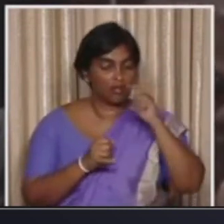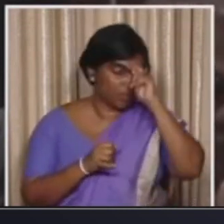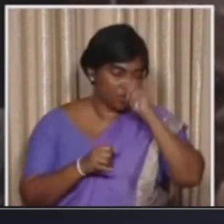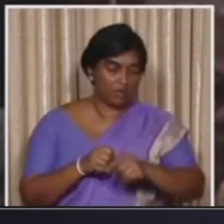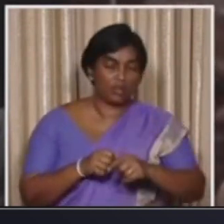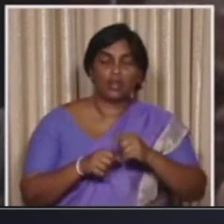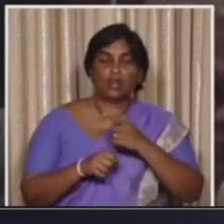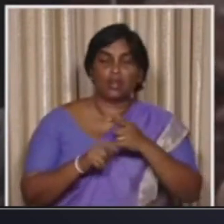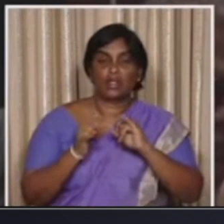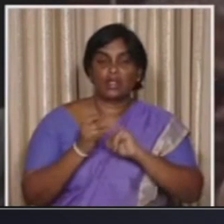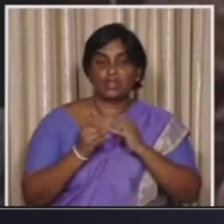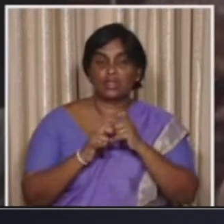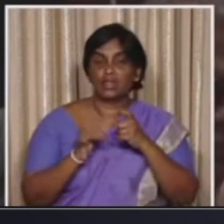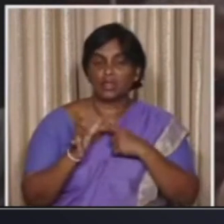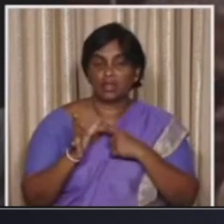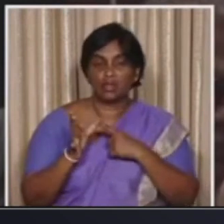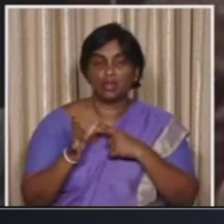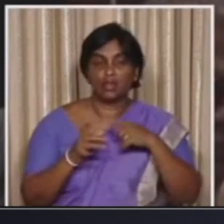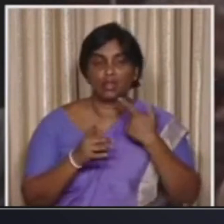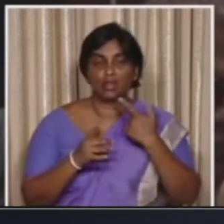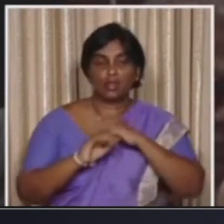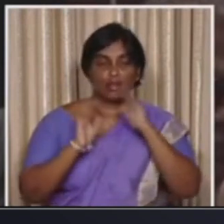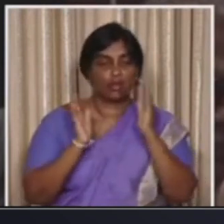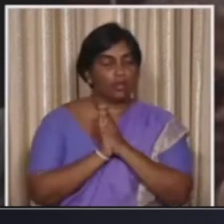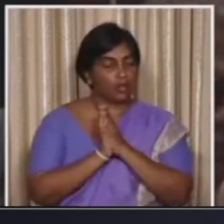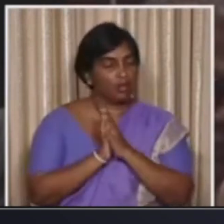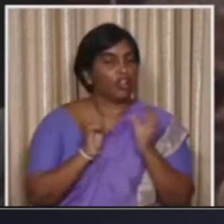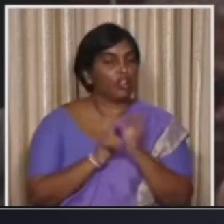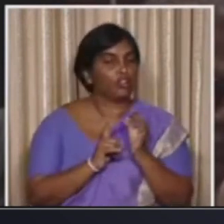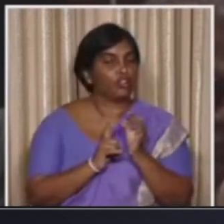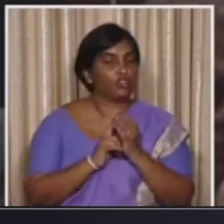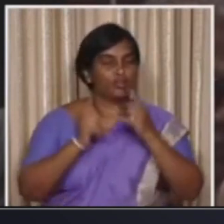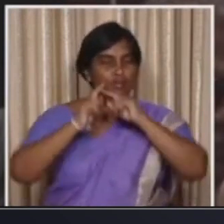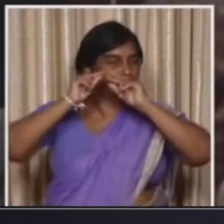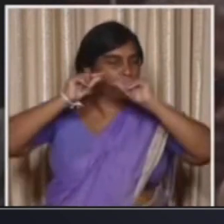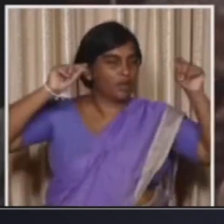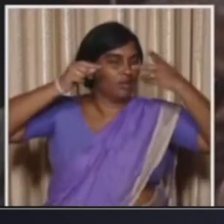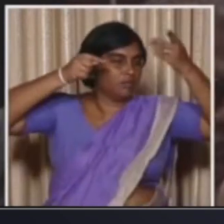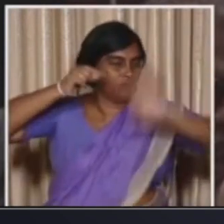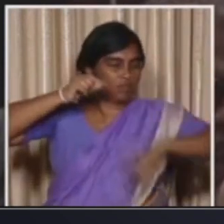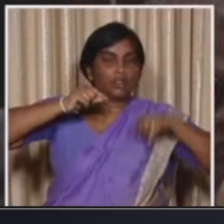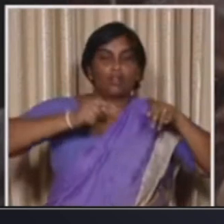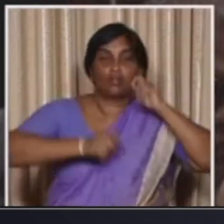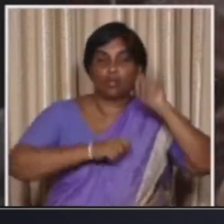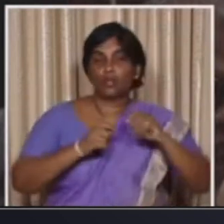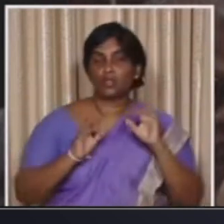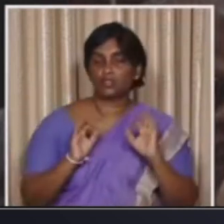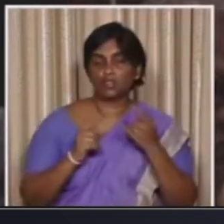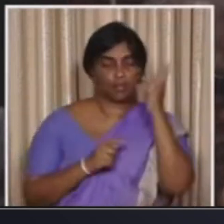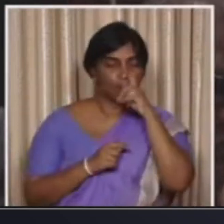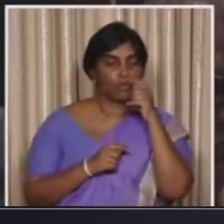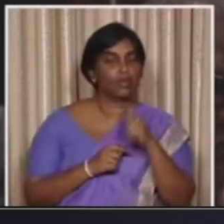මහත්තයා, ඒ වගේම කුරුබාරි සමහත්තයා නෝනා. මේ අය දරිද්‍රතාවයෙන් පල්ලෙහාට වැටලා ඉන්නේ. මේ මිනිස්සුන්ගේ සාමාන්‍ය අවම